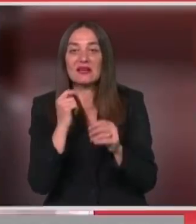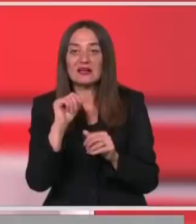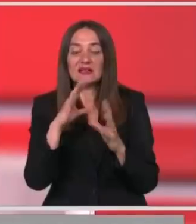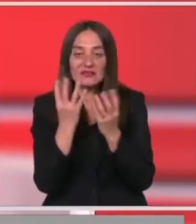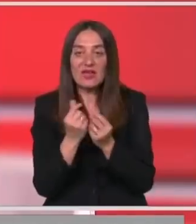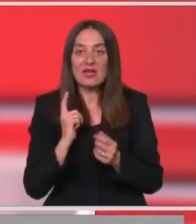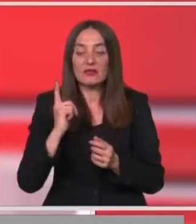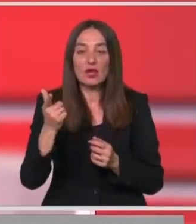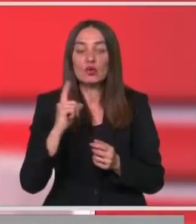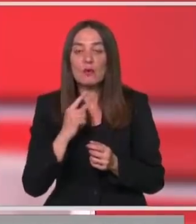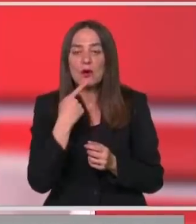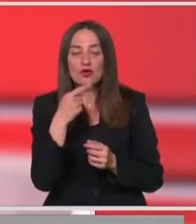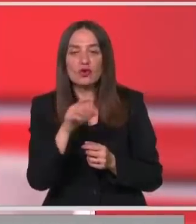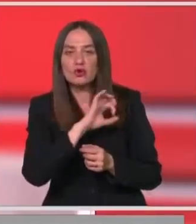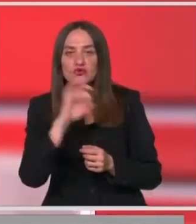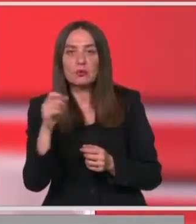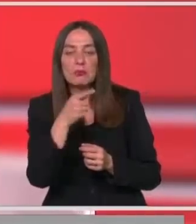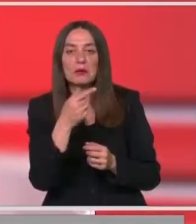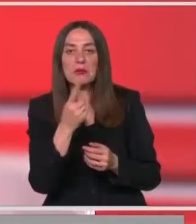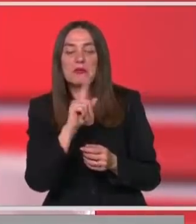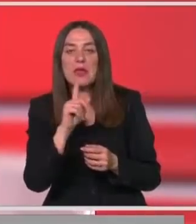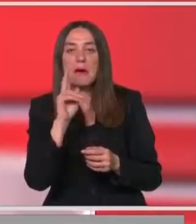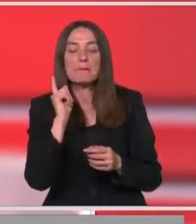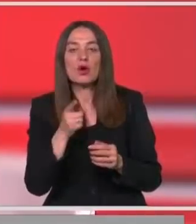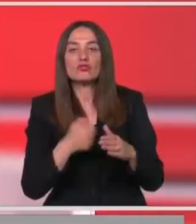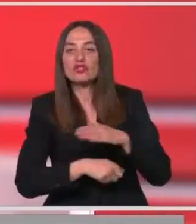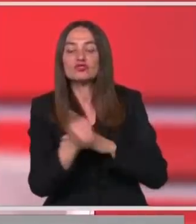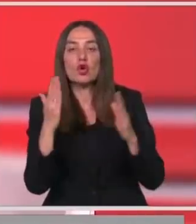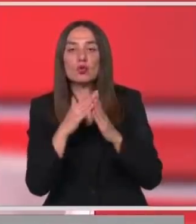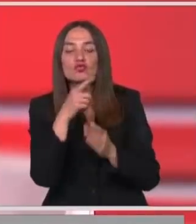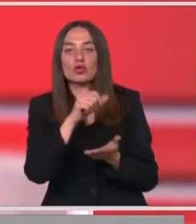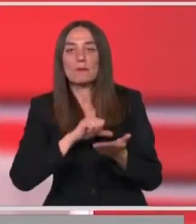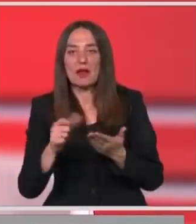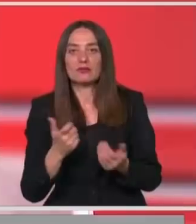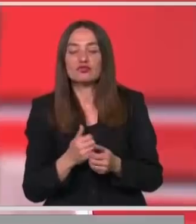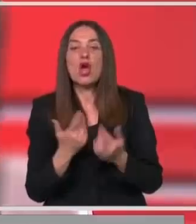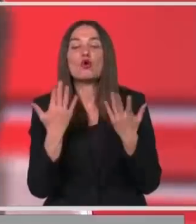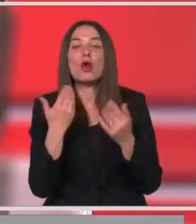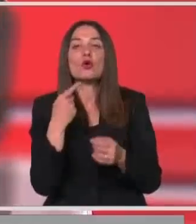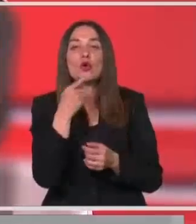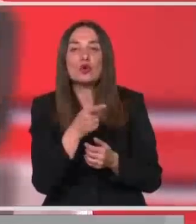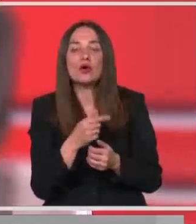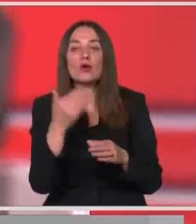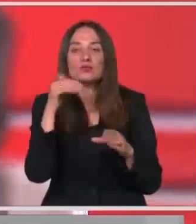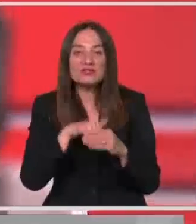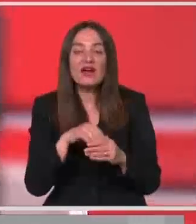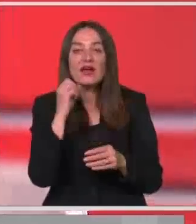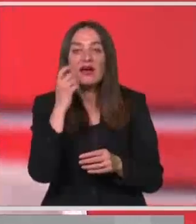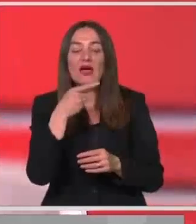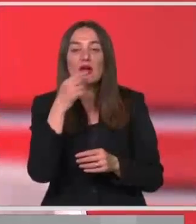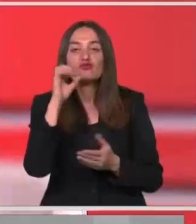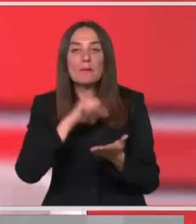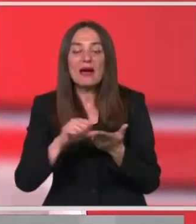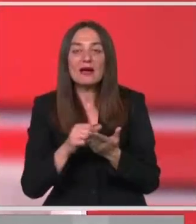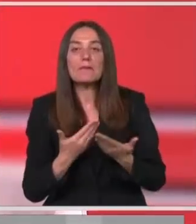drugima govorimo kako je super u stvari i banking i ne moraš da izađeš iz kuće da to radiš. Dakle, koliko toga u stvari kada je reč o bankama